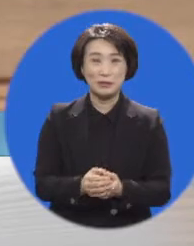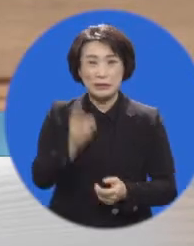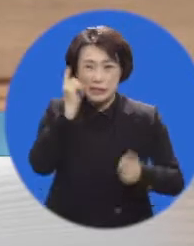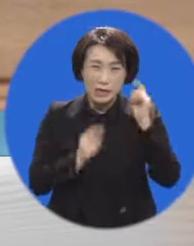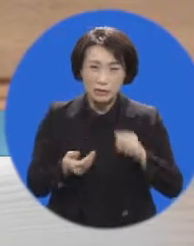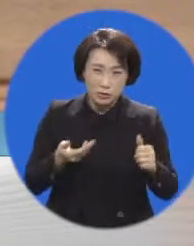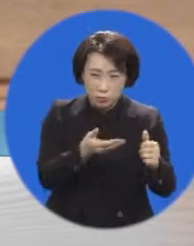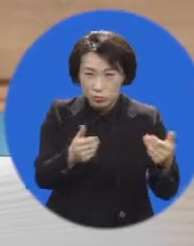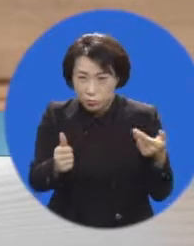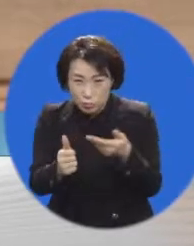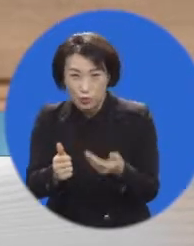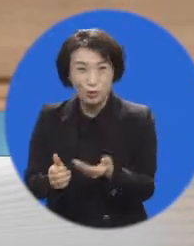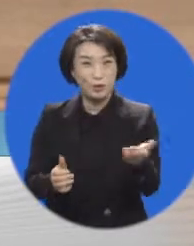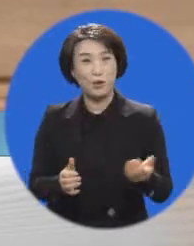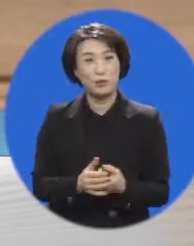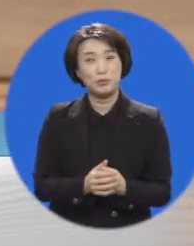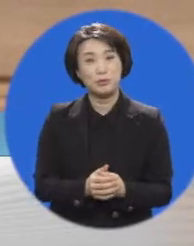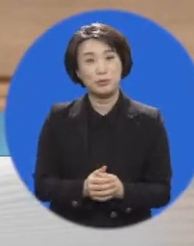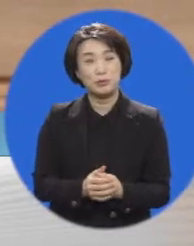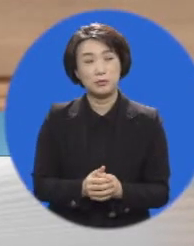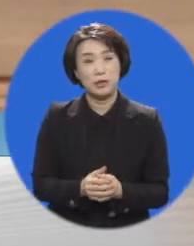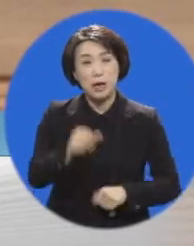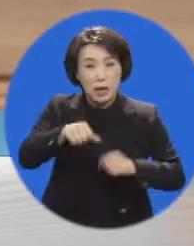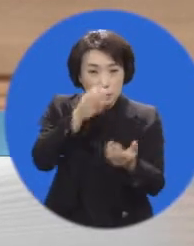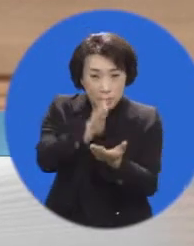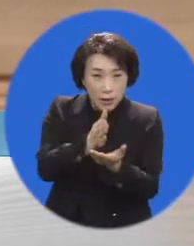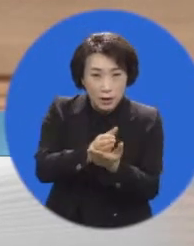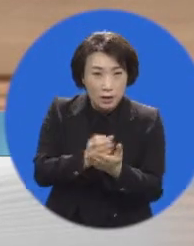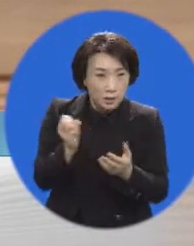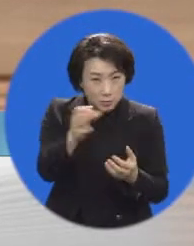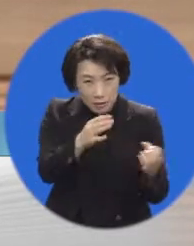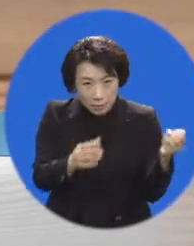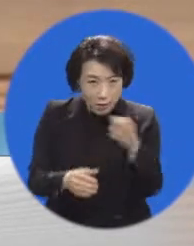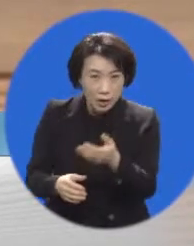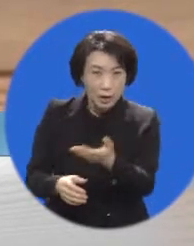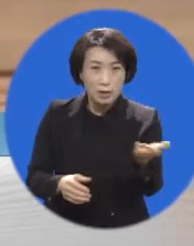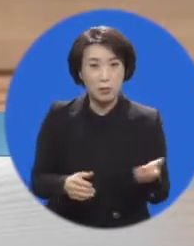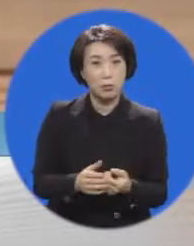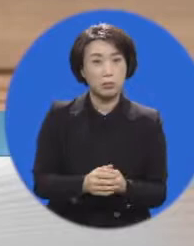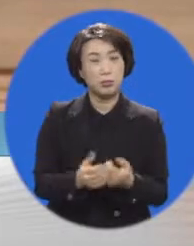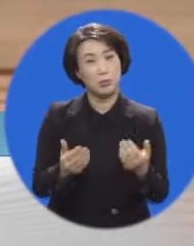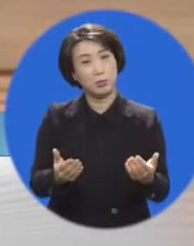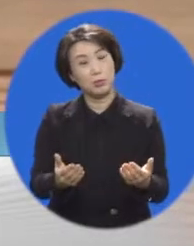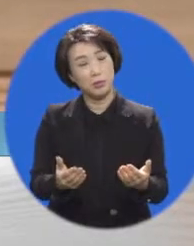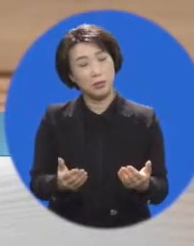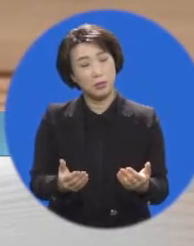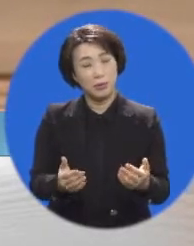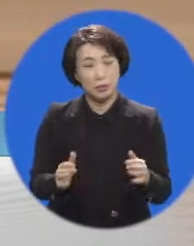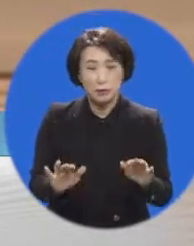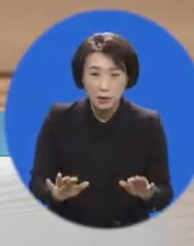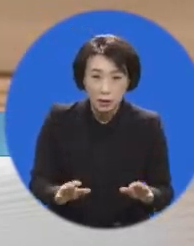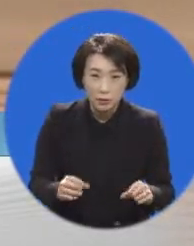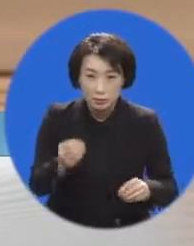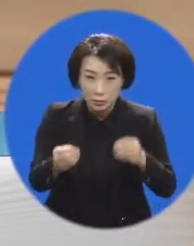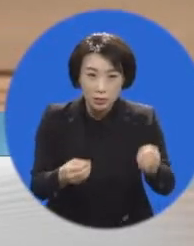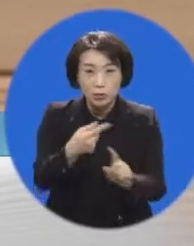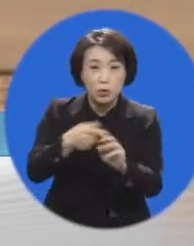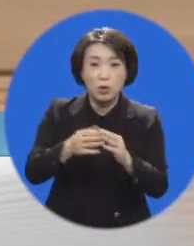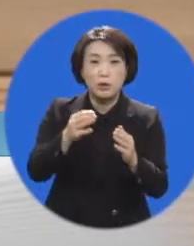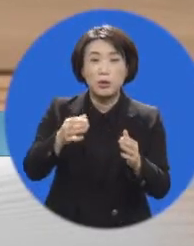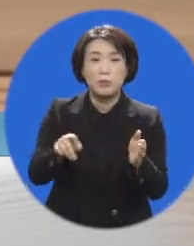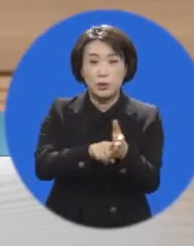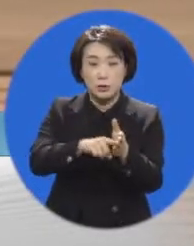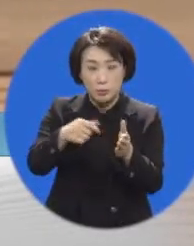상처 줘도 해서는 안 될 말을 해서 그래서 교회를 나간